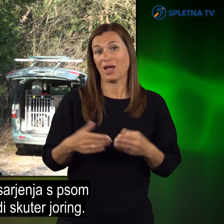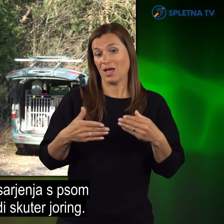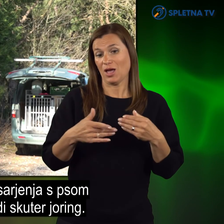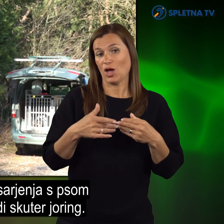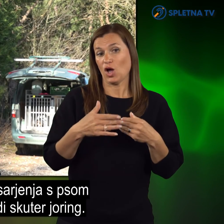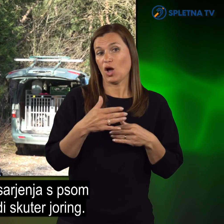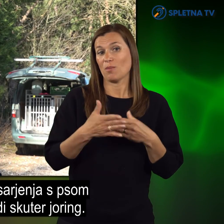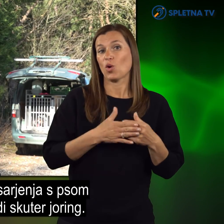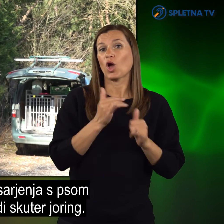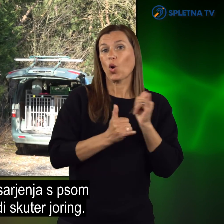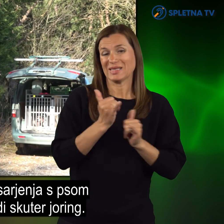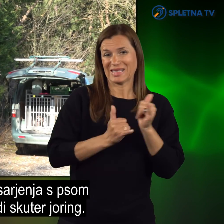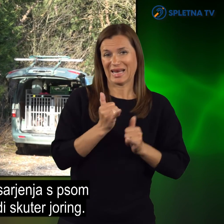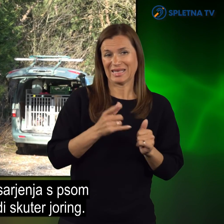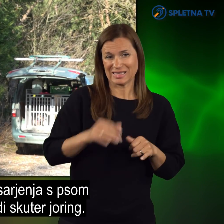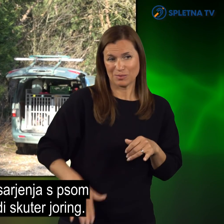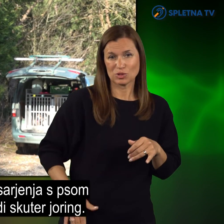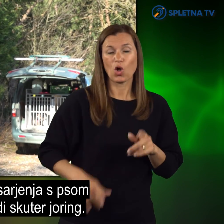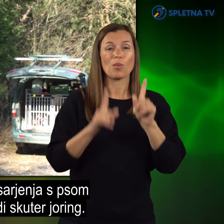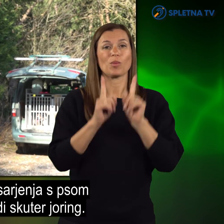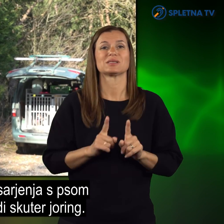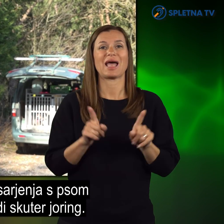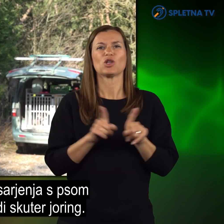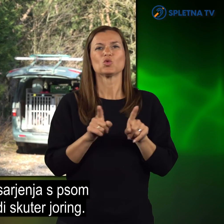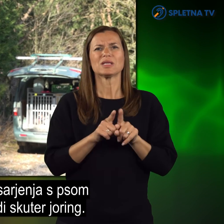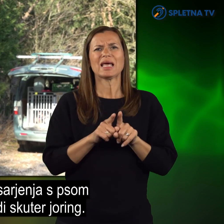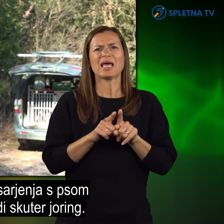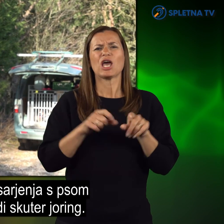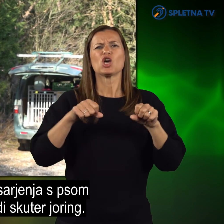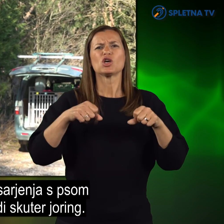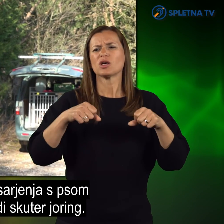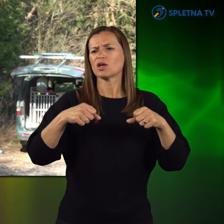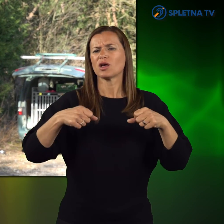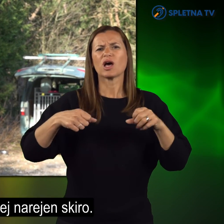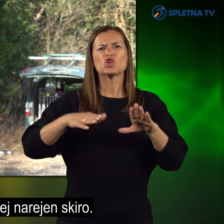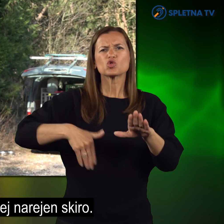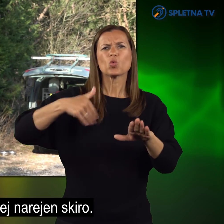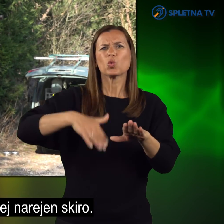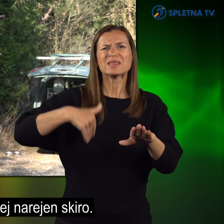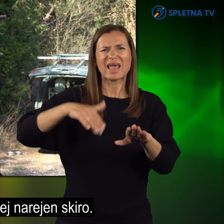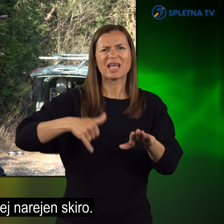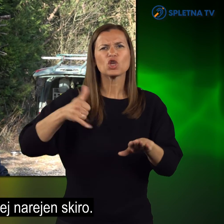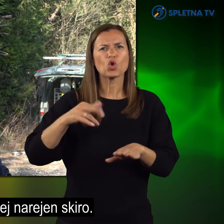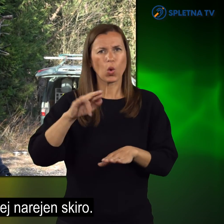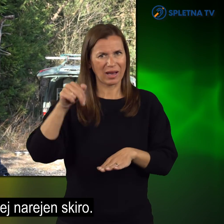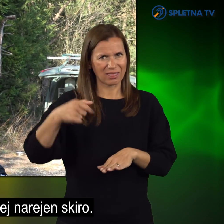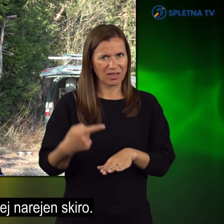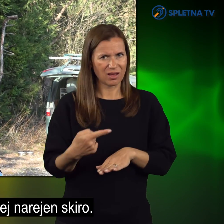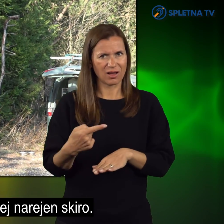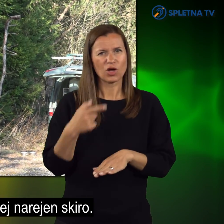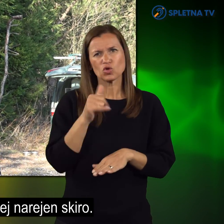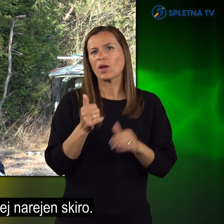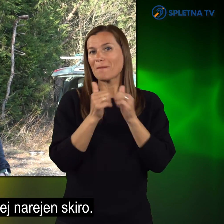Poleg kolesarjenja s psom obstaja tudi tako imenovani skuter-joring. To je tekmovanje na